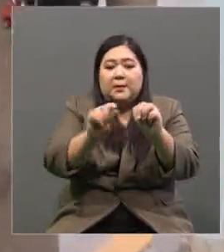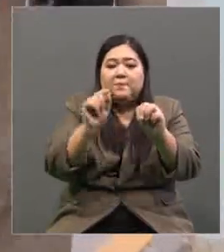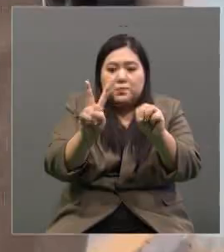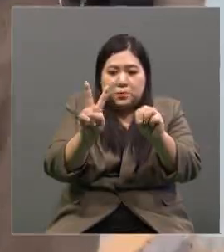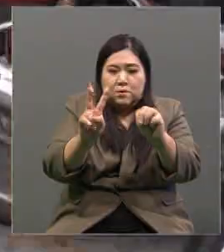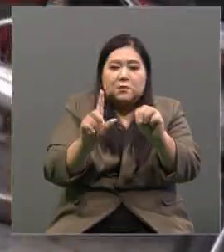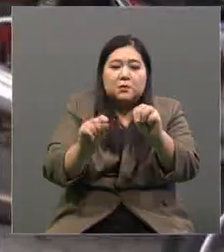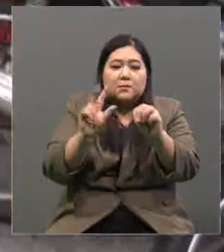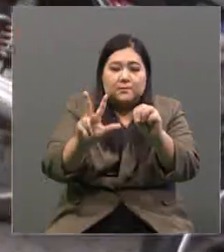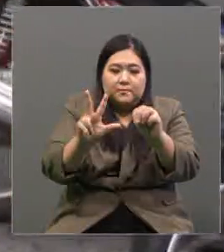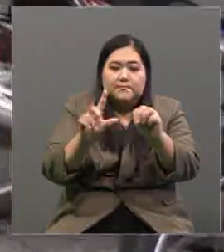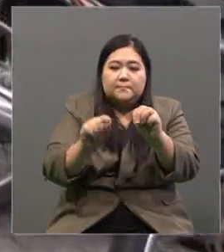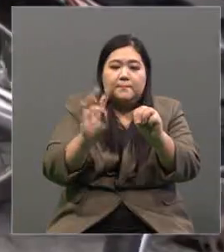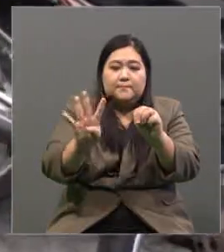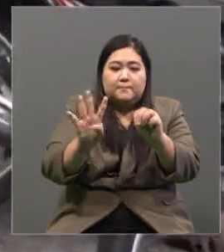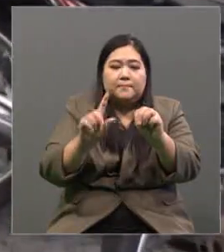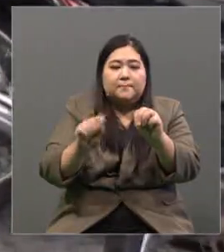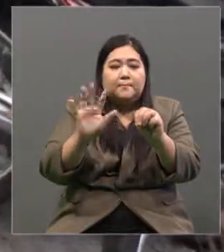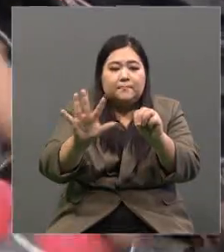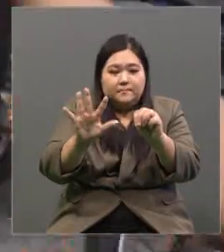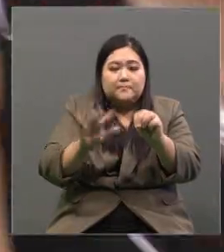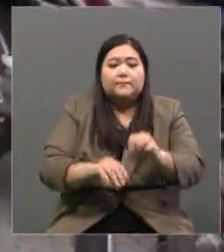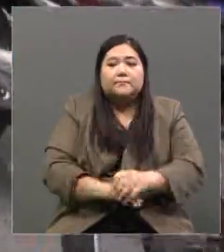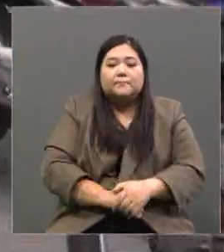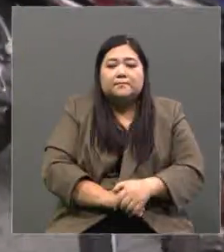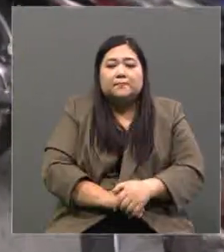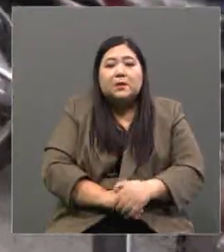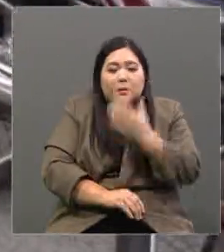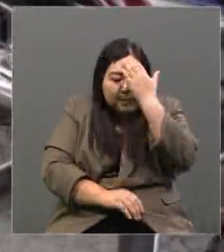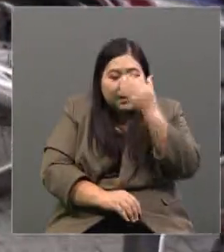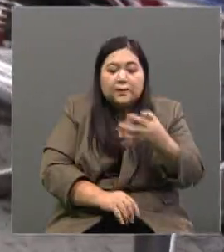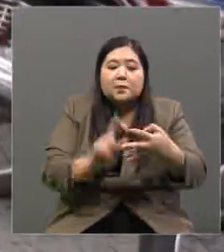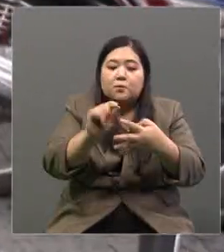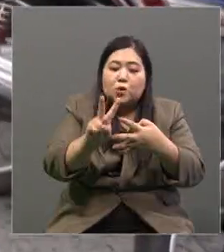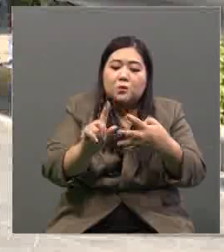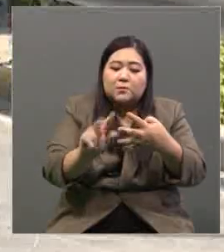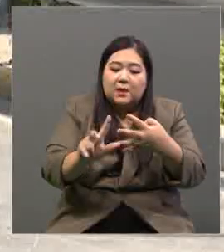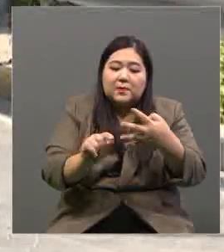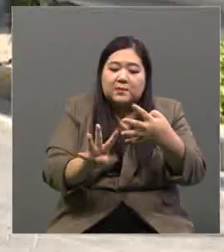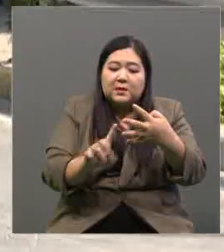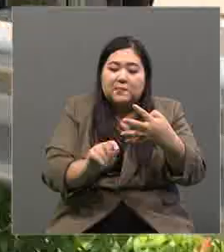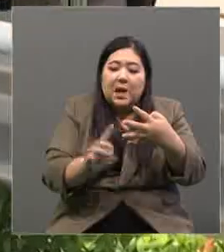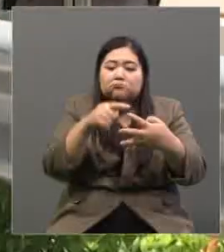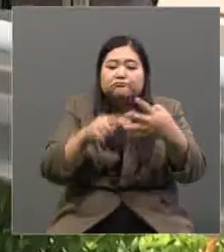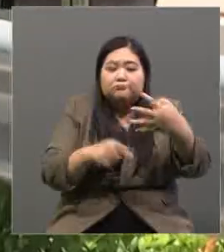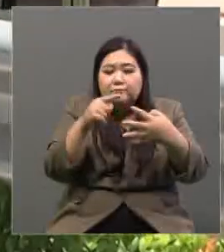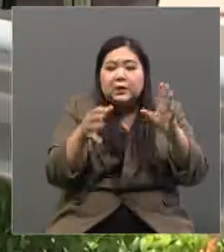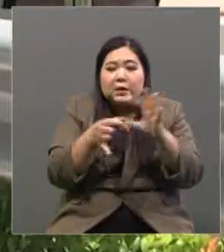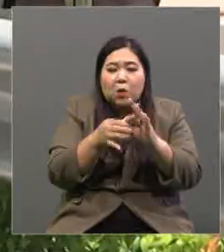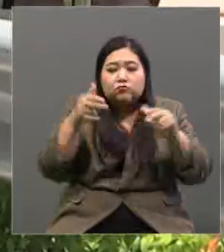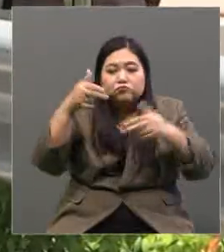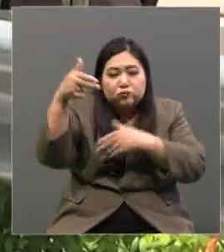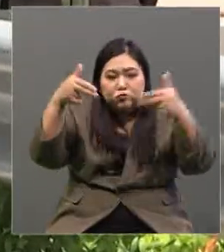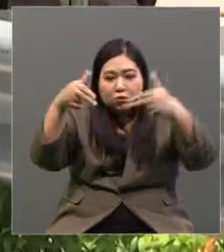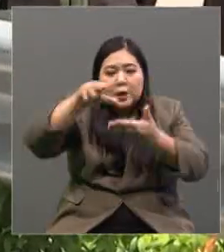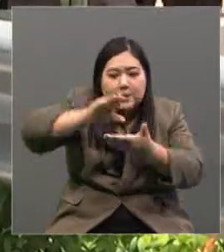22 23 24และ25ออกไปเพราะว่าเป็นเรื่องเกี่ยวกับการบันทึกภาพและเสียงขณะจับกุมและต้องเก็บไฟล์ภ